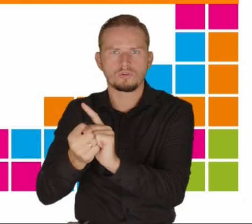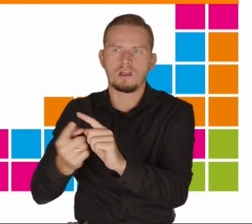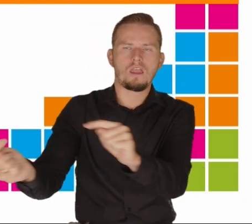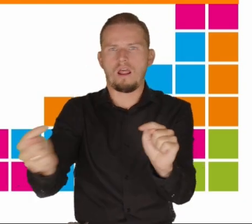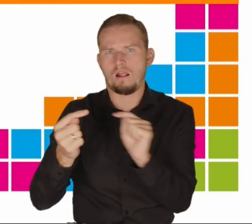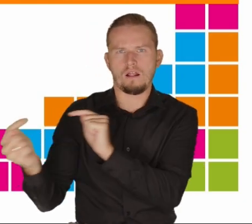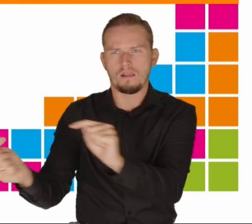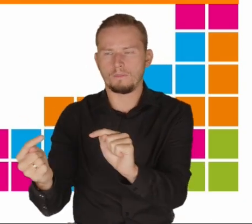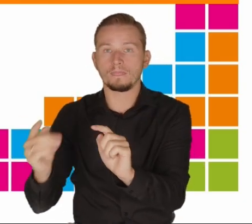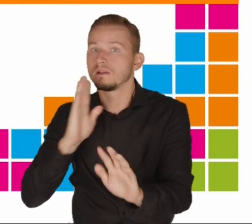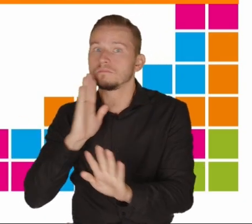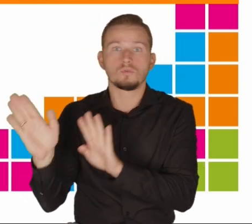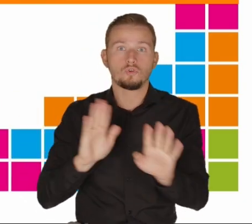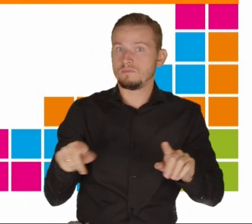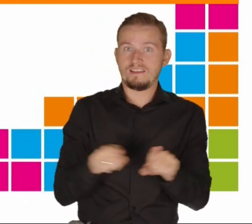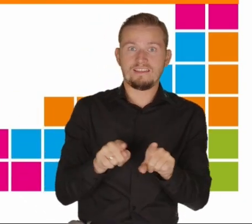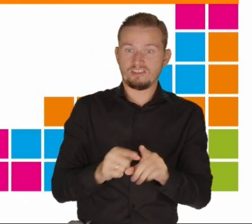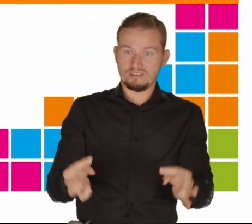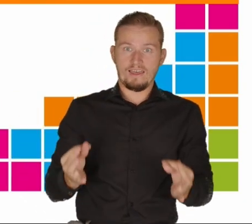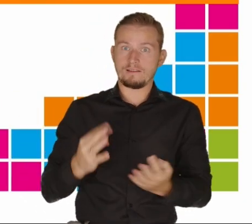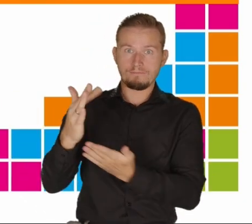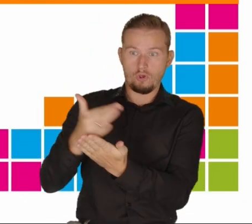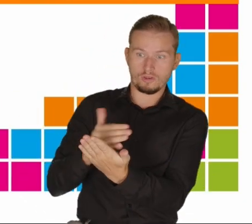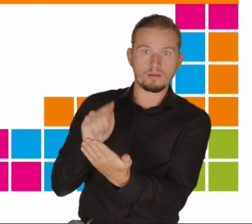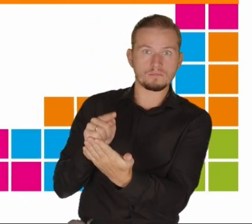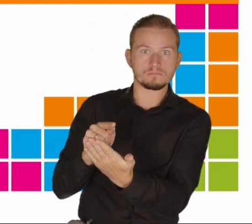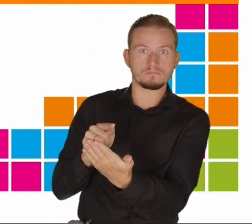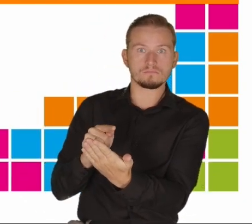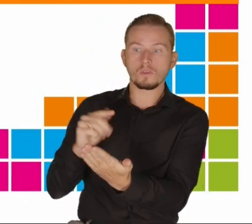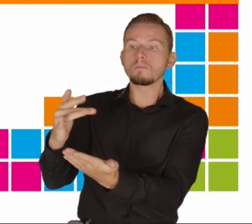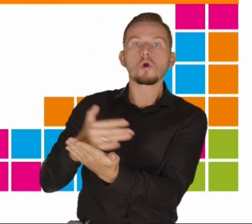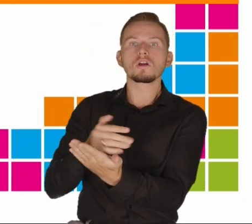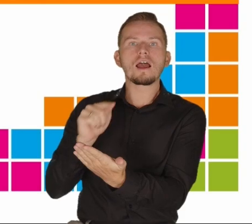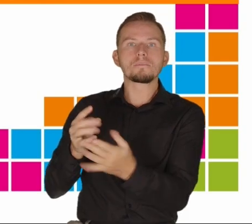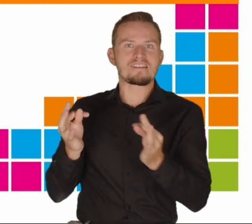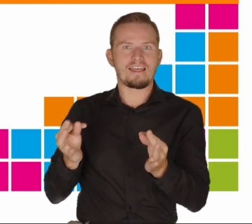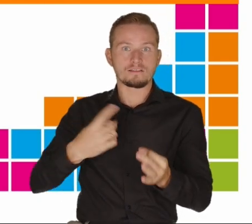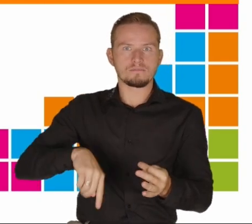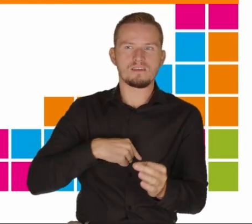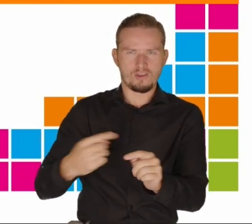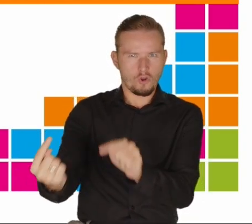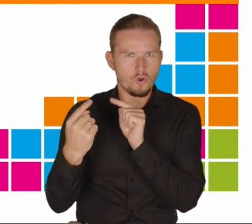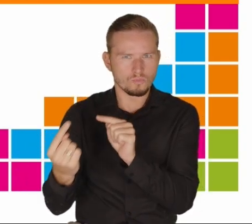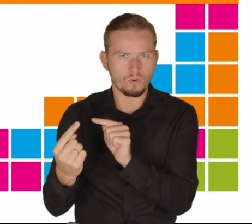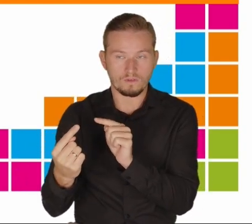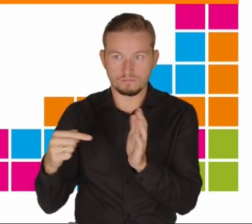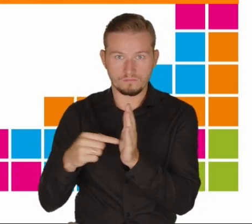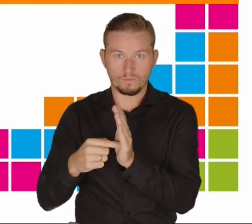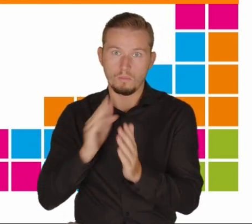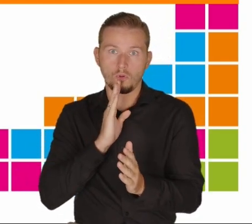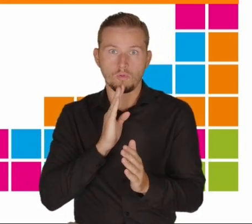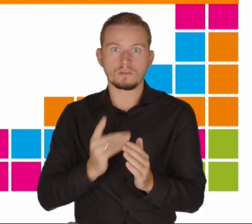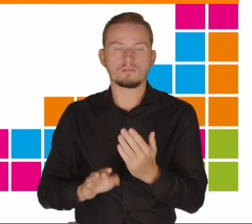takie programy jak ten, o którym teraz rozmawiamy. Czy one izolują, czy one dla jakichś osób mogą być